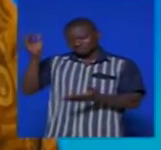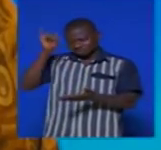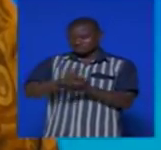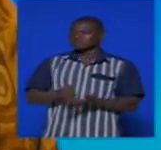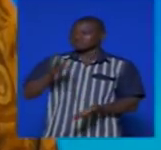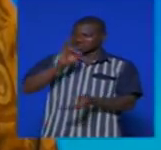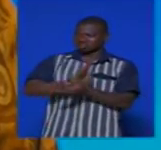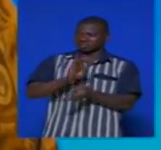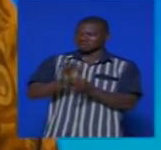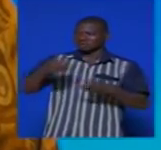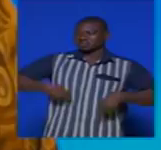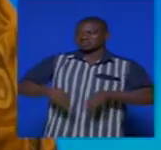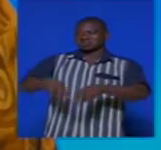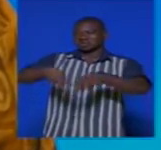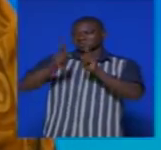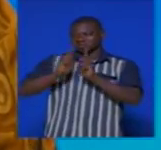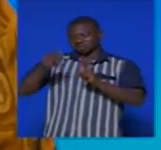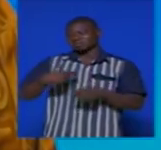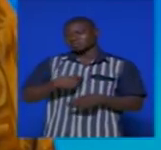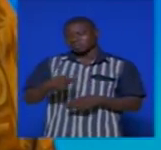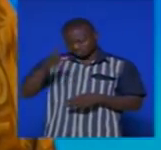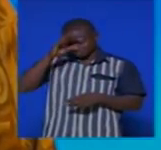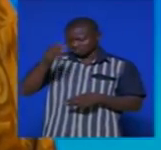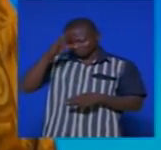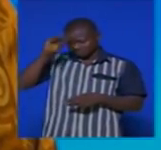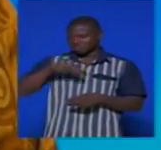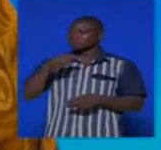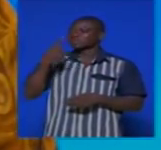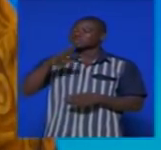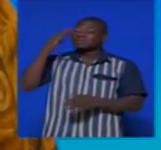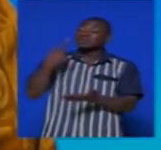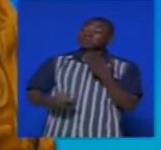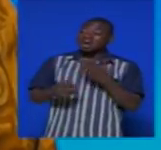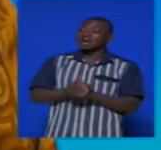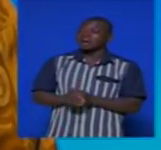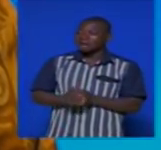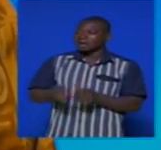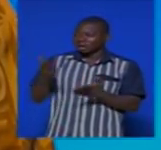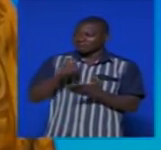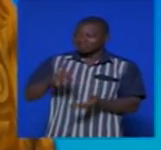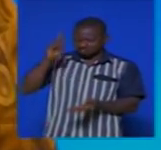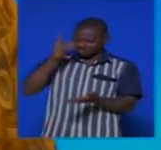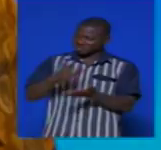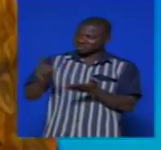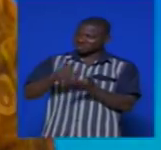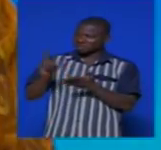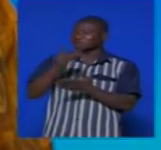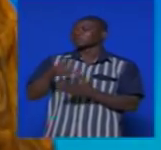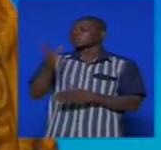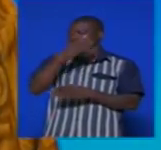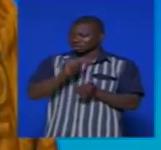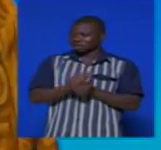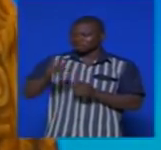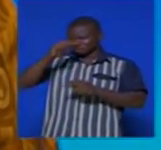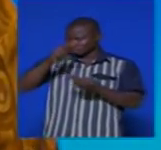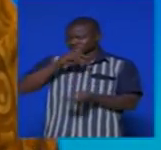d'abord, M. Bazier, de dire ce que c'est qu'un dividende démographique. On en parle aujourd'hui, ce n'est pas certain. Donc, le dividende